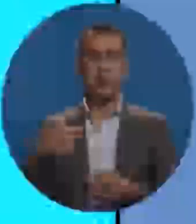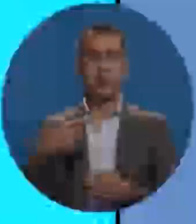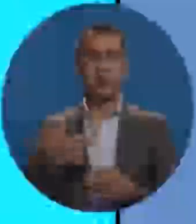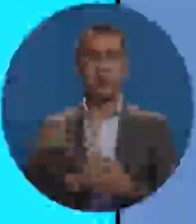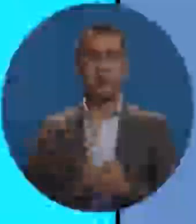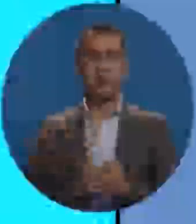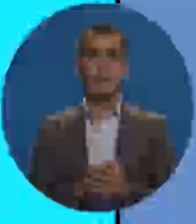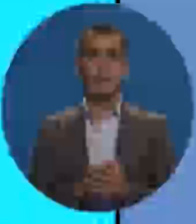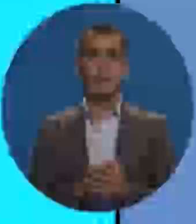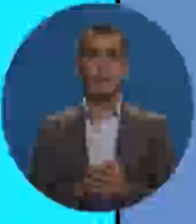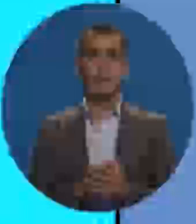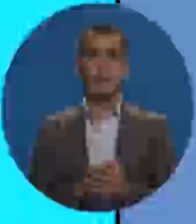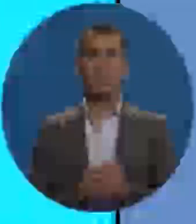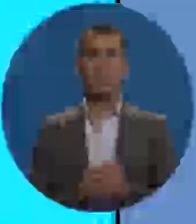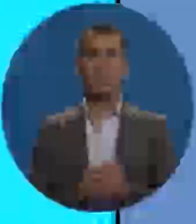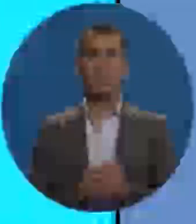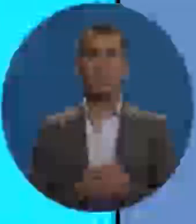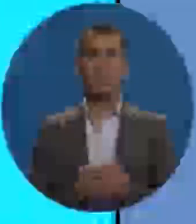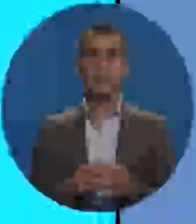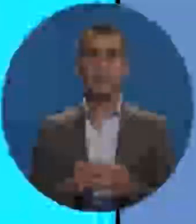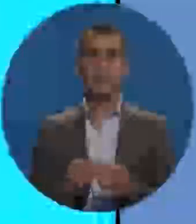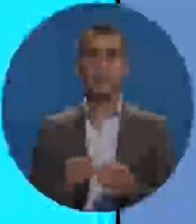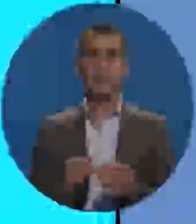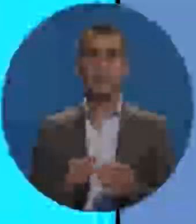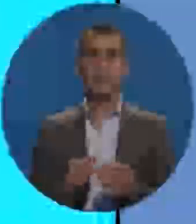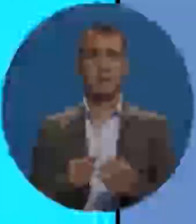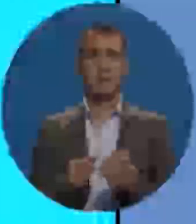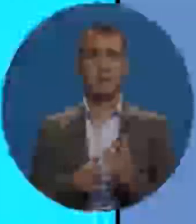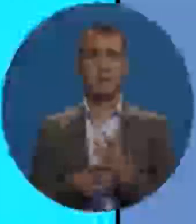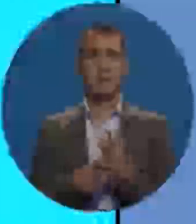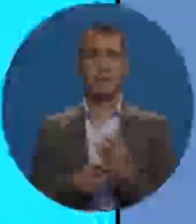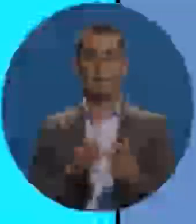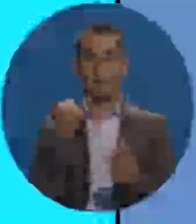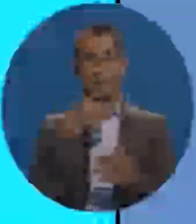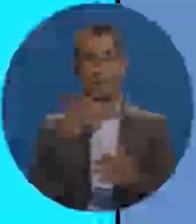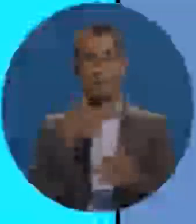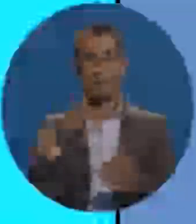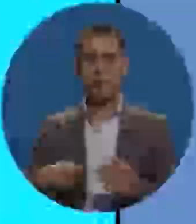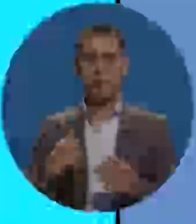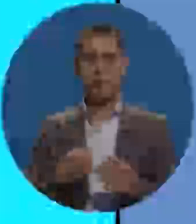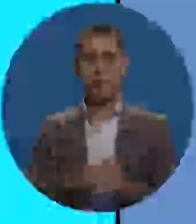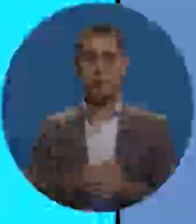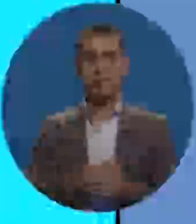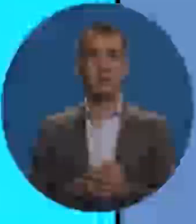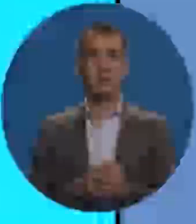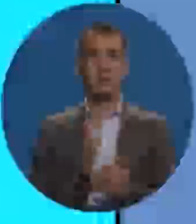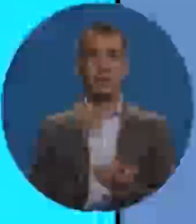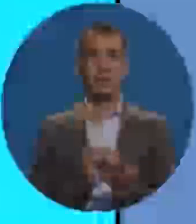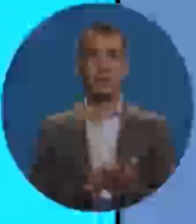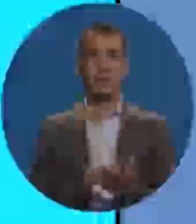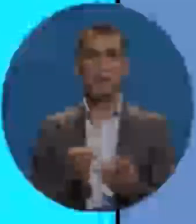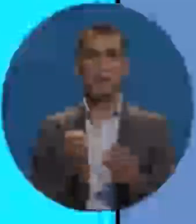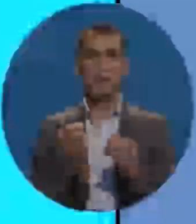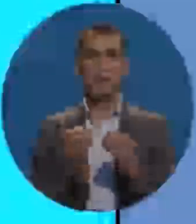алып тасладық. Демек, 6 килограмм қауынның массасы келіп шықты. Демек, 12-ні